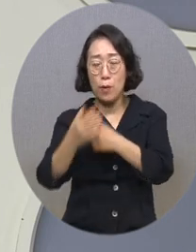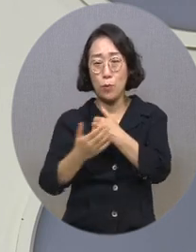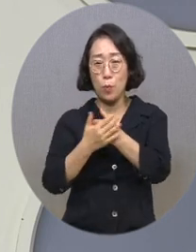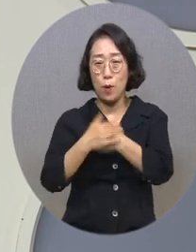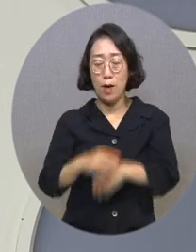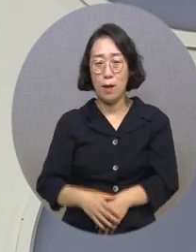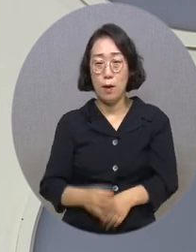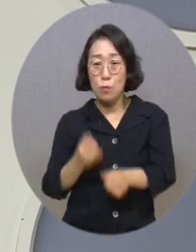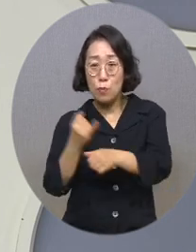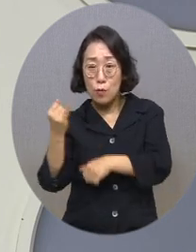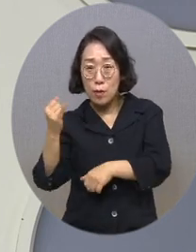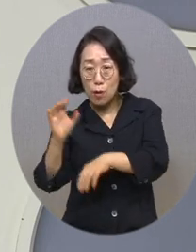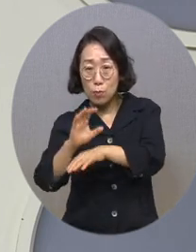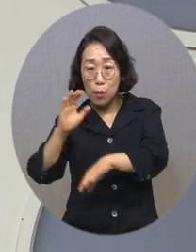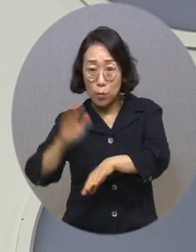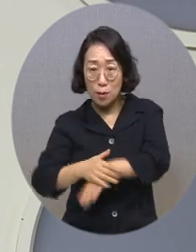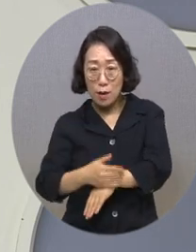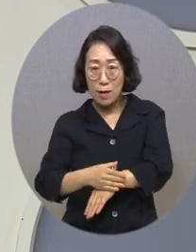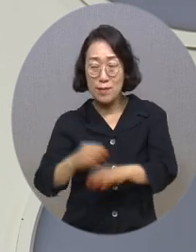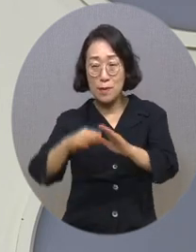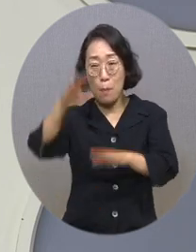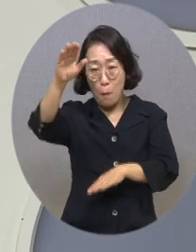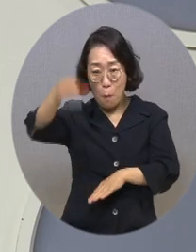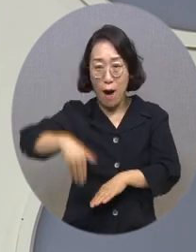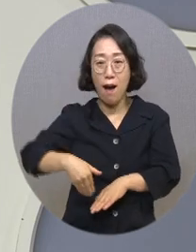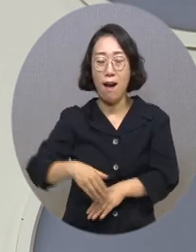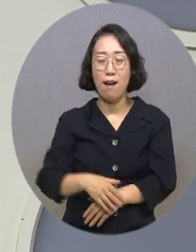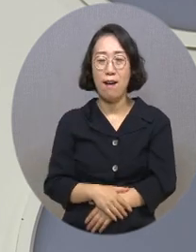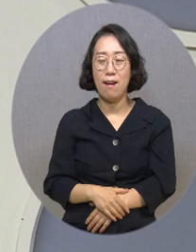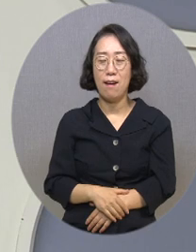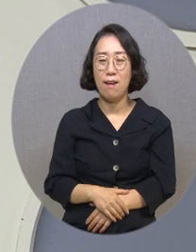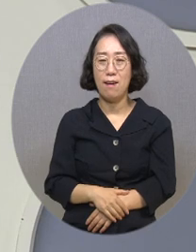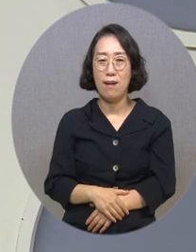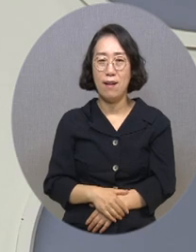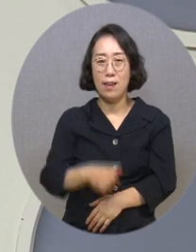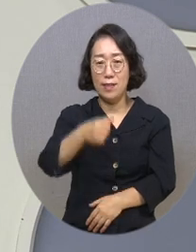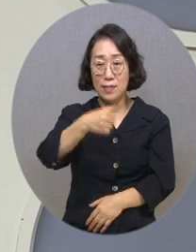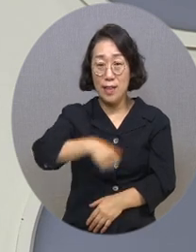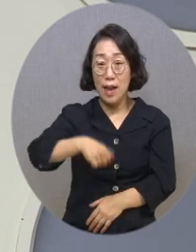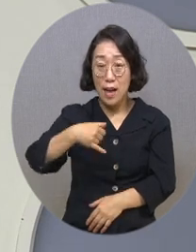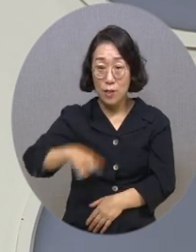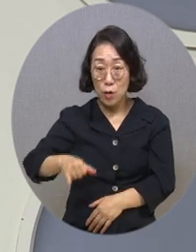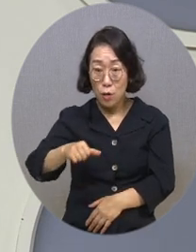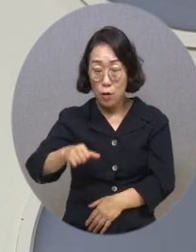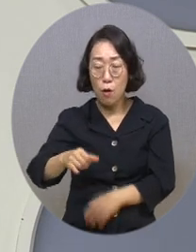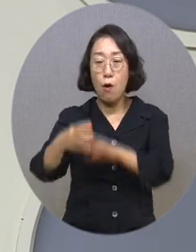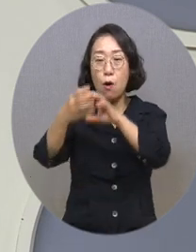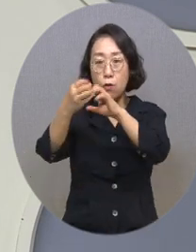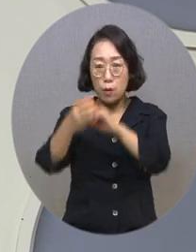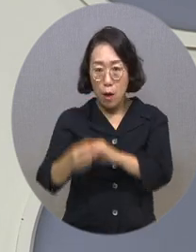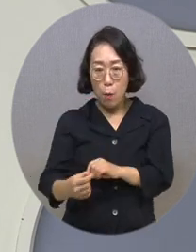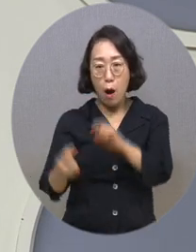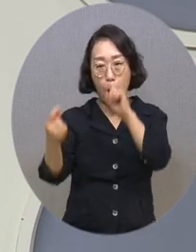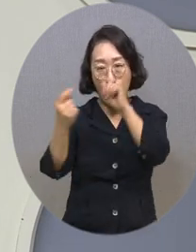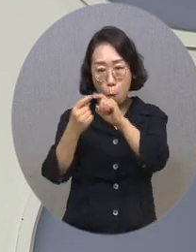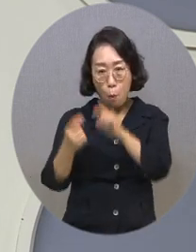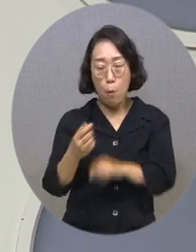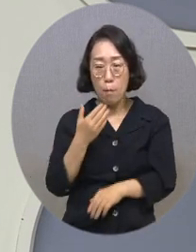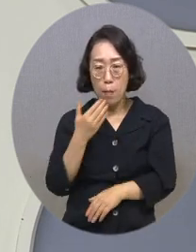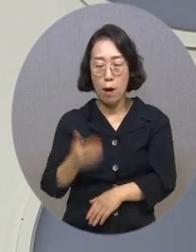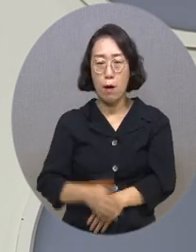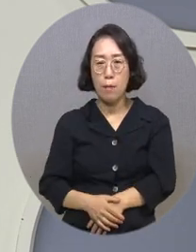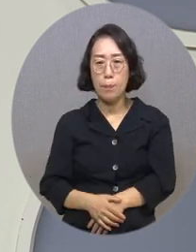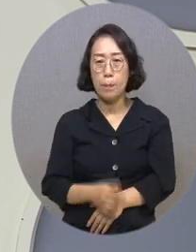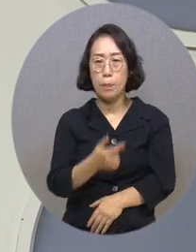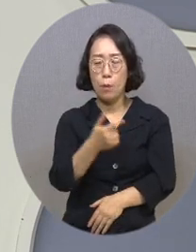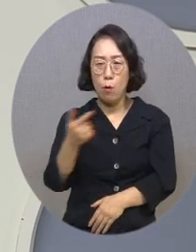마누라도 뭐 컴퓨터 안 되면 너들 한번 알아. 그러니까 이게 자식 간에도 대화거리가 생기고 너무 그냥